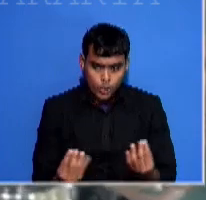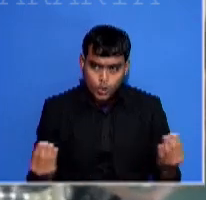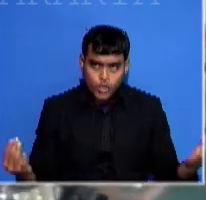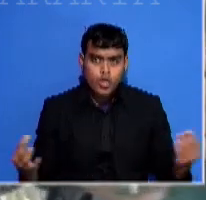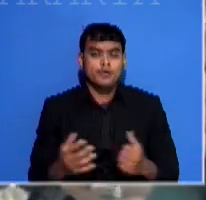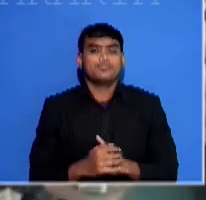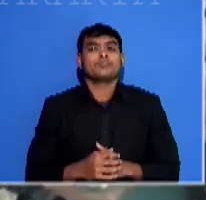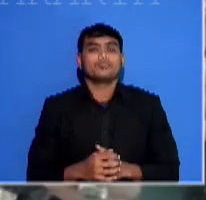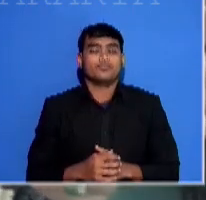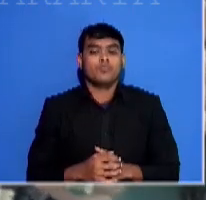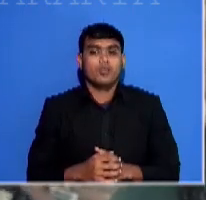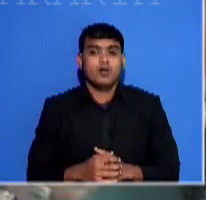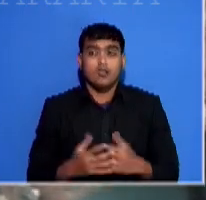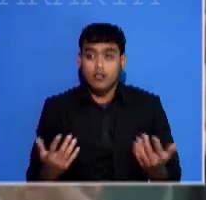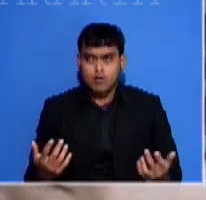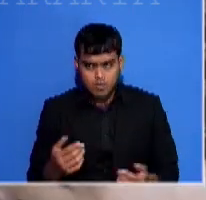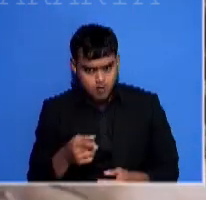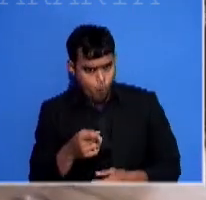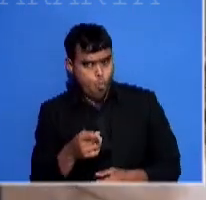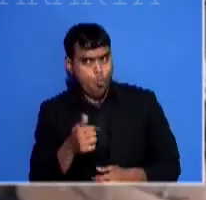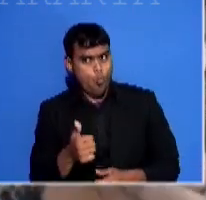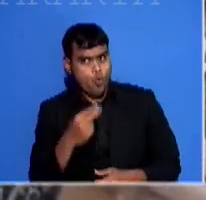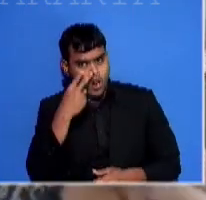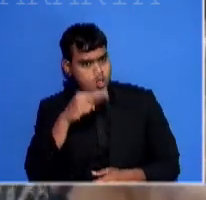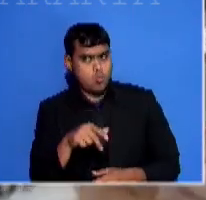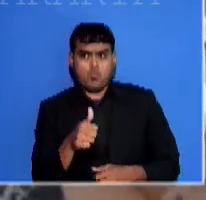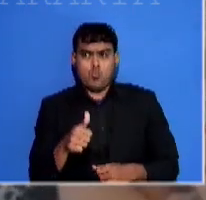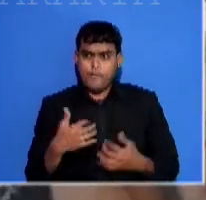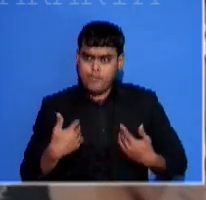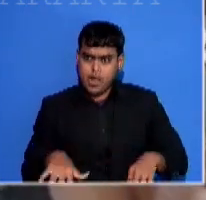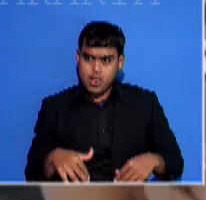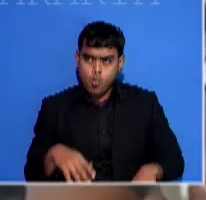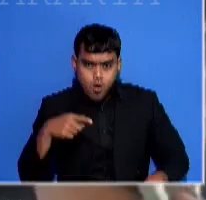Terlihat mudah, bikinnya sulit. Buat sulit itu karena